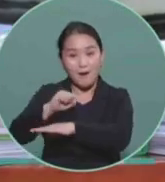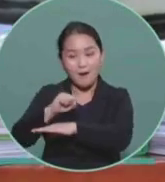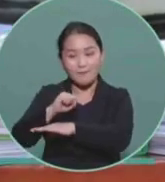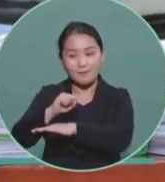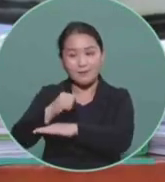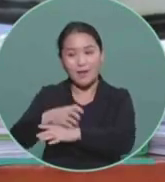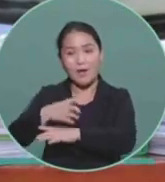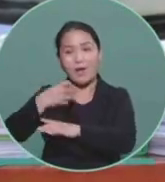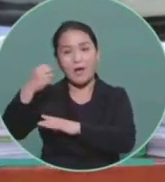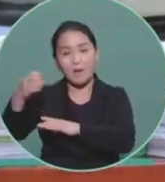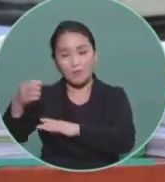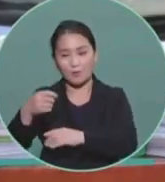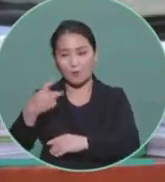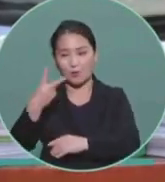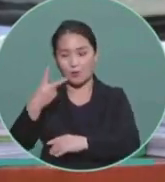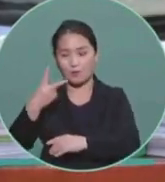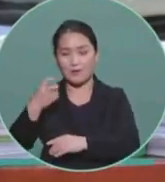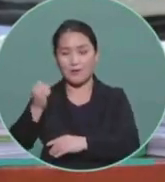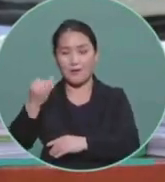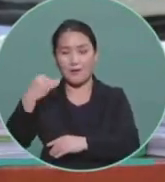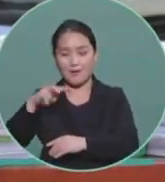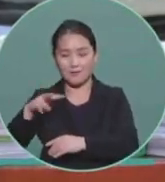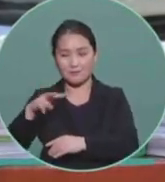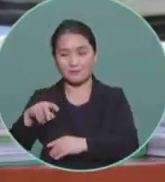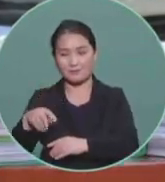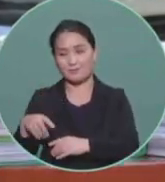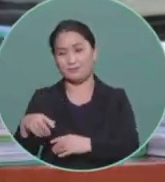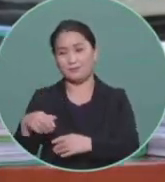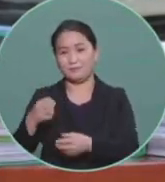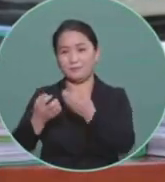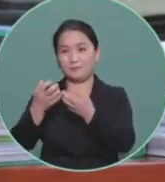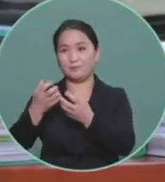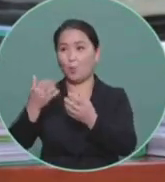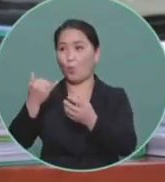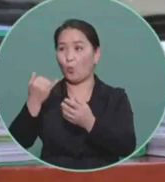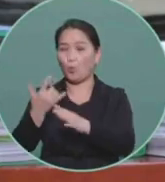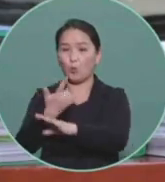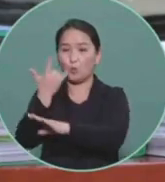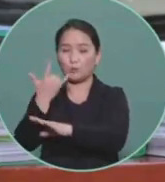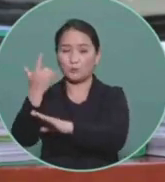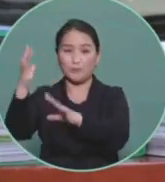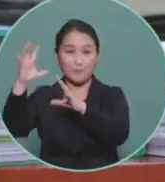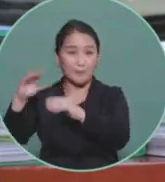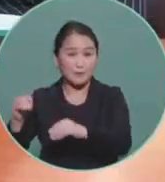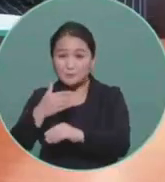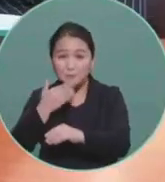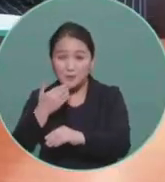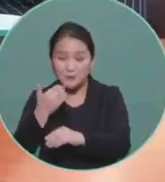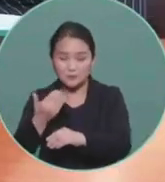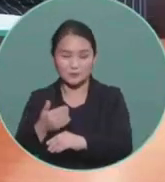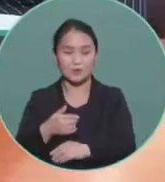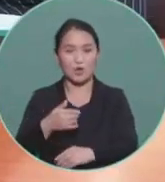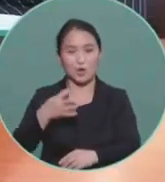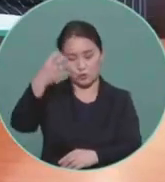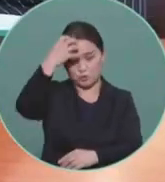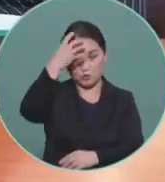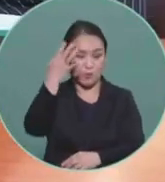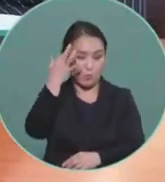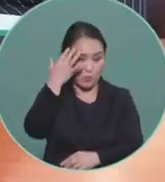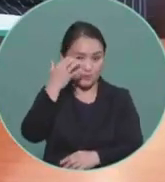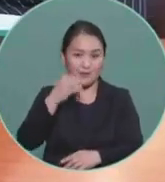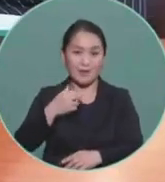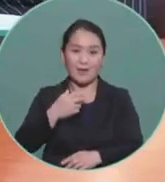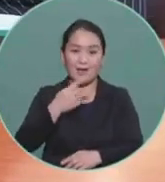аймагт хоёр айл түлээд Үүрхангай аймгийн утаа багсна гэж байхгүй ч энэ бол төрийн бодлогын асуудал учраас айл болох л нагарын чанарын